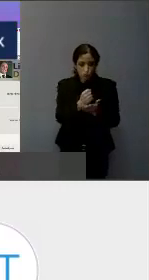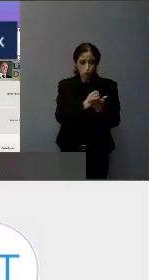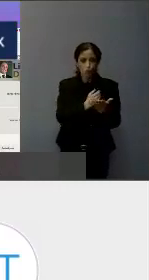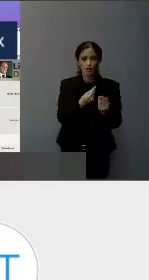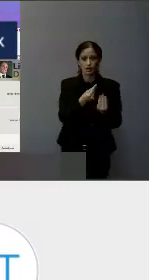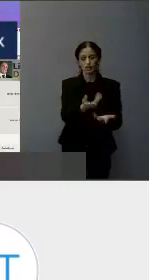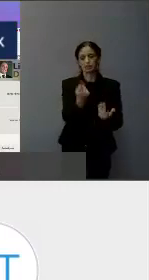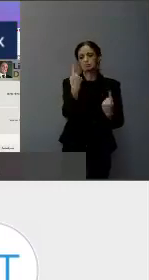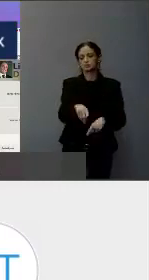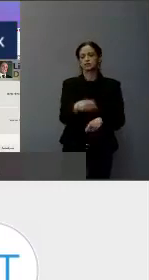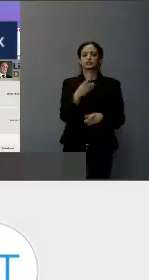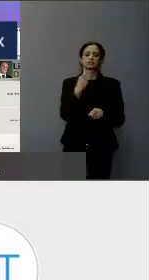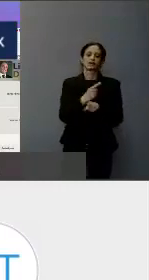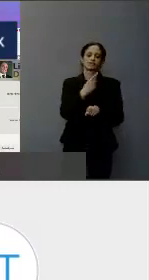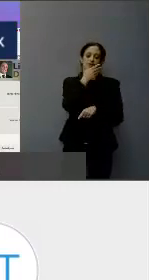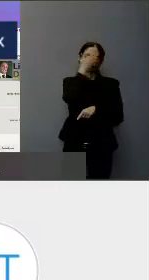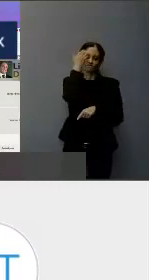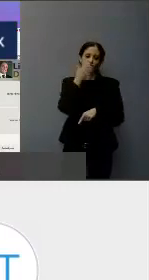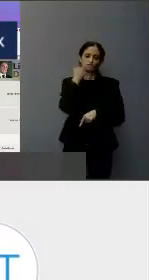dovete vergognare